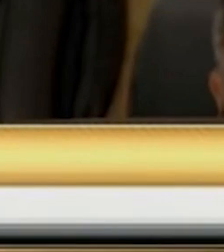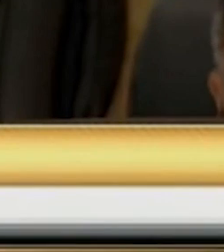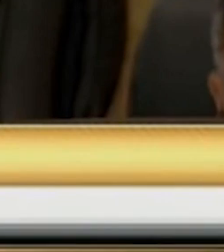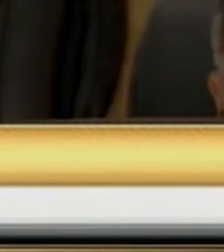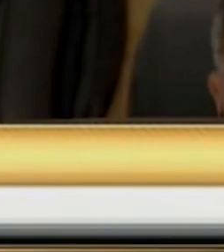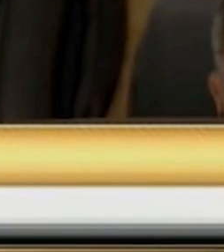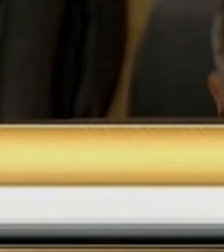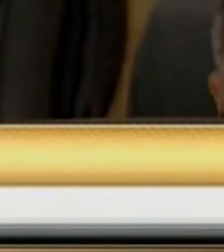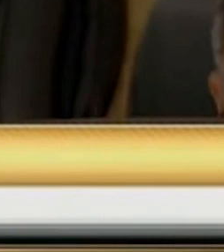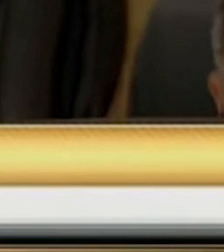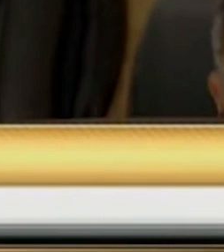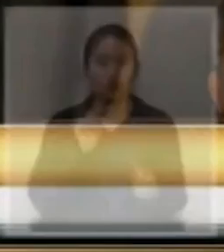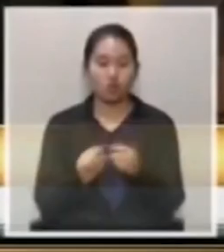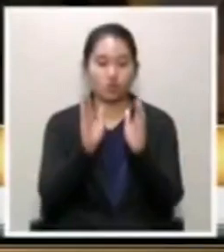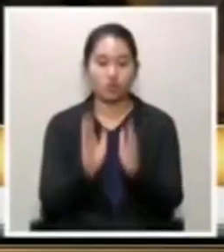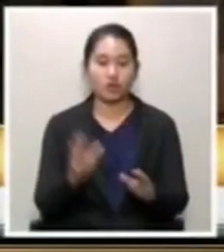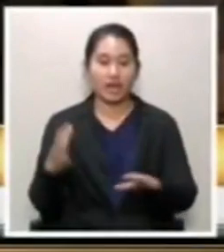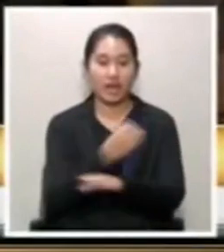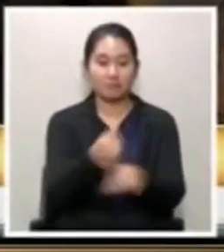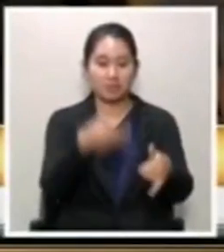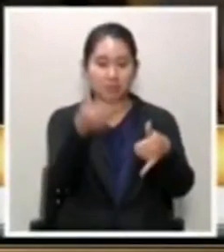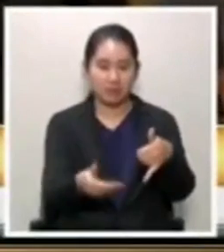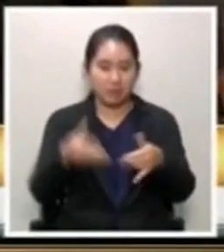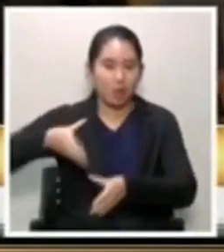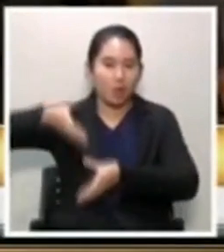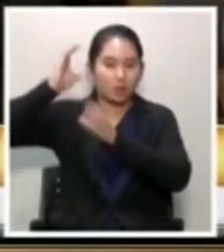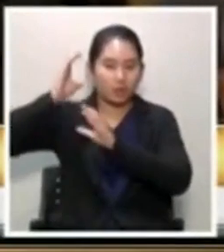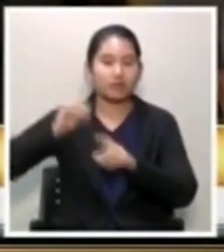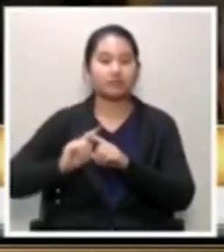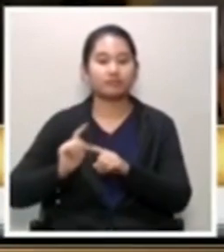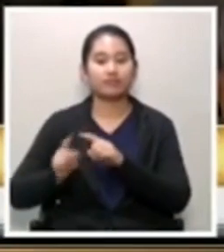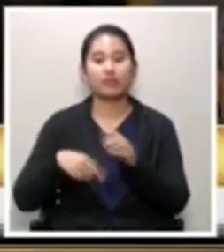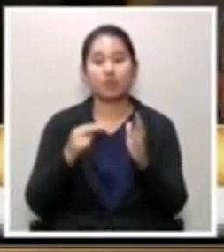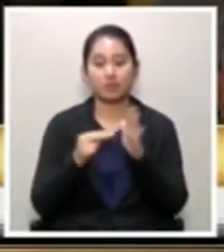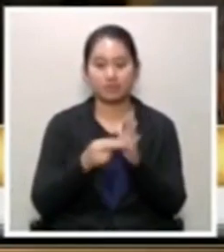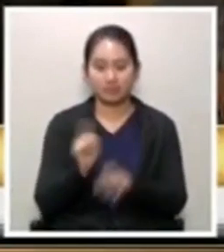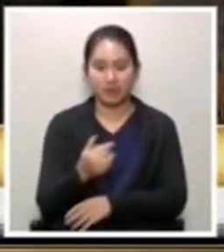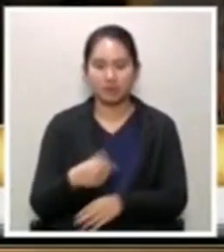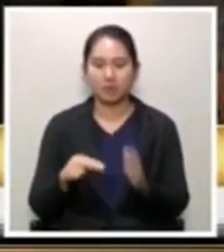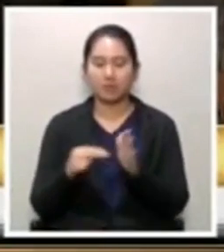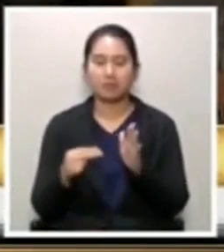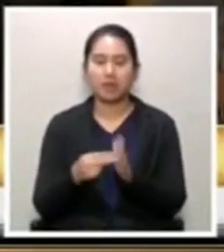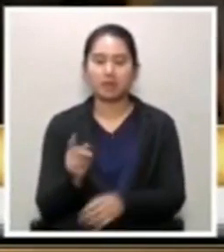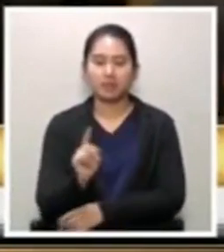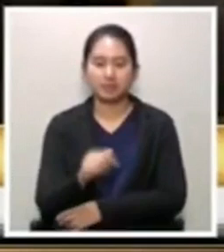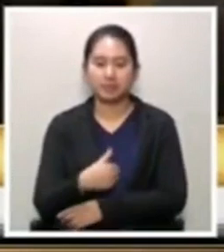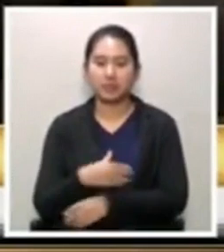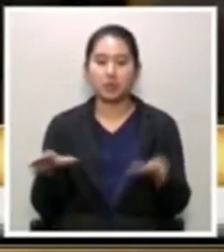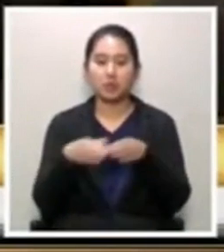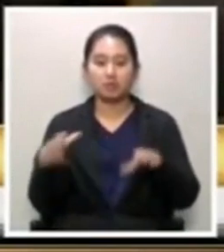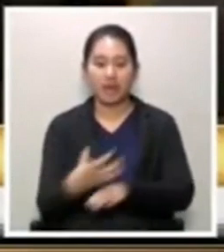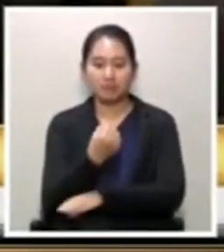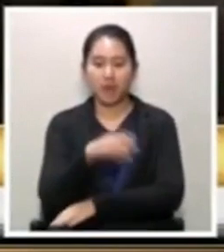เห็นพฤติกรรมของนักการเมืองที่ถอยหลังกลับไปเนี่ยนะครับจริงๆแล้วแทนที่จะชี้หน้าตําหนินักการเมืองพรรคการเมืองแต่เพียงอย่